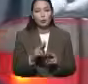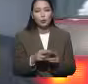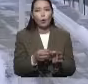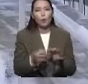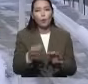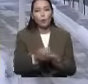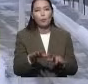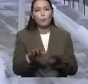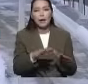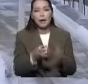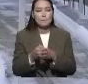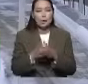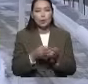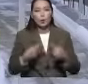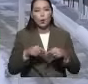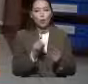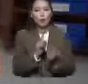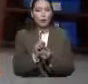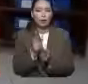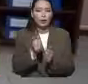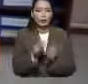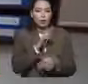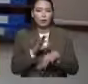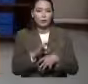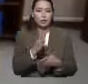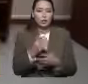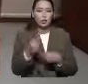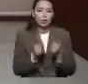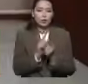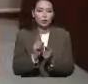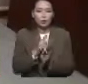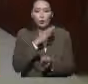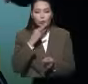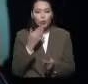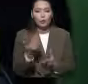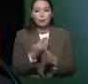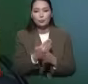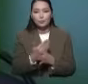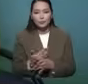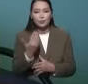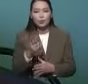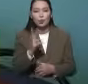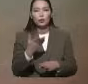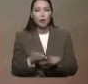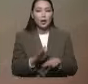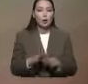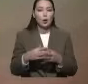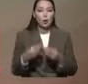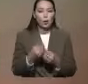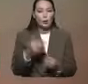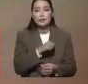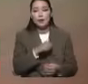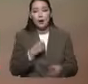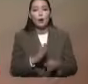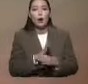шарлаған партиялықтар қоғамдық қабылдау тұрақты жүргізеді. Осы кездесу арқылы көп жұмыс атқарылды. Кеңеспен көмекке мұқтаж жандарды күттірмей, оларға өзіміз барамыз.